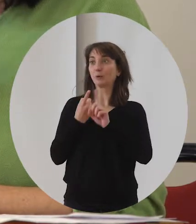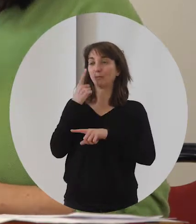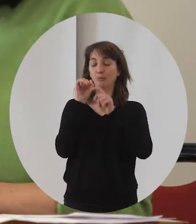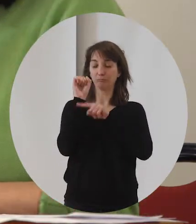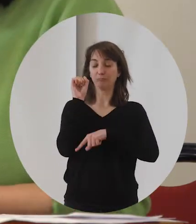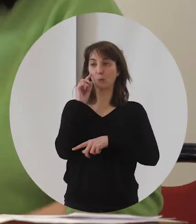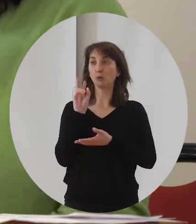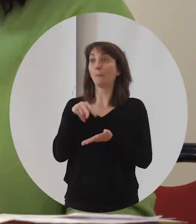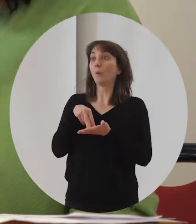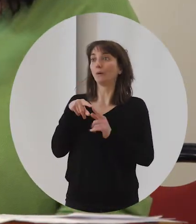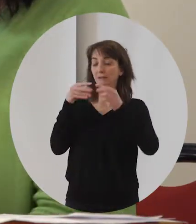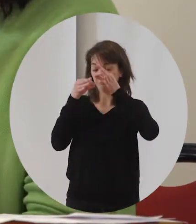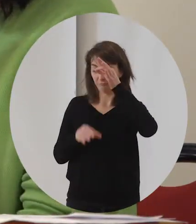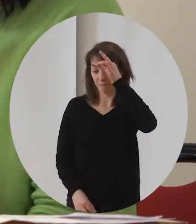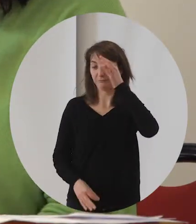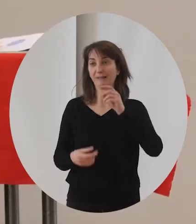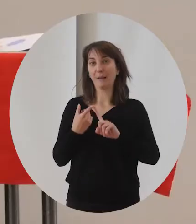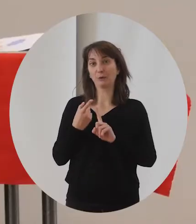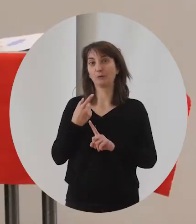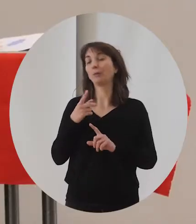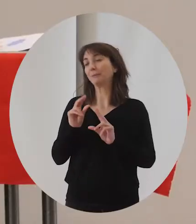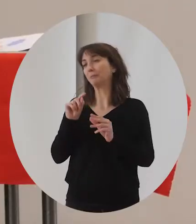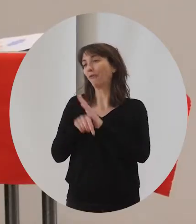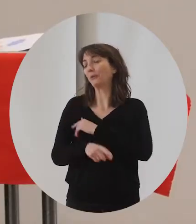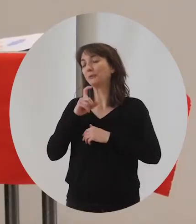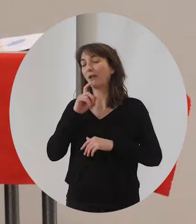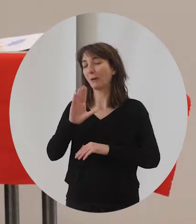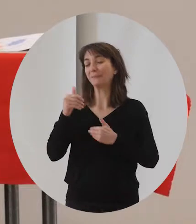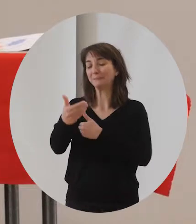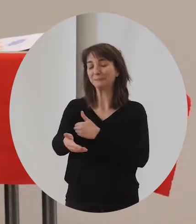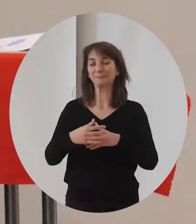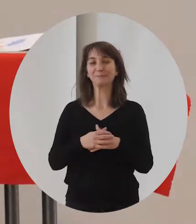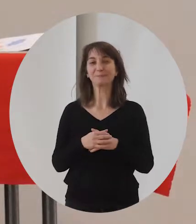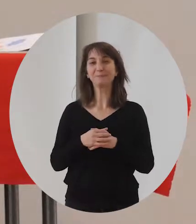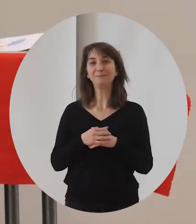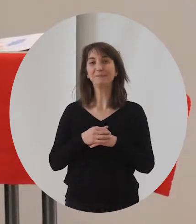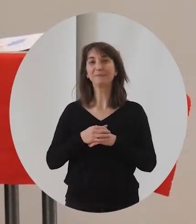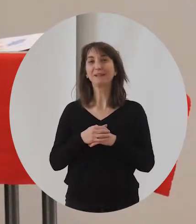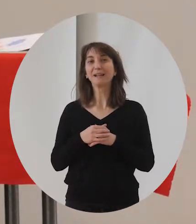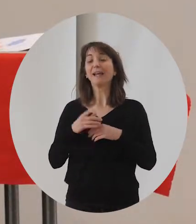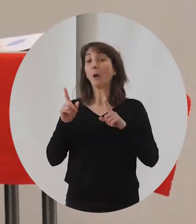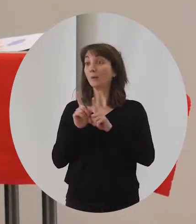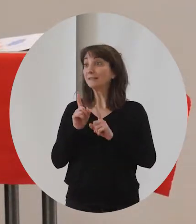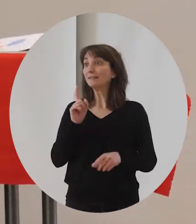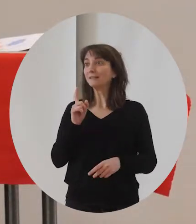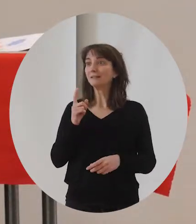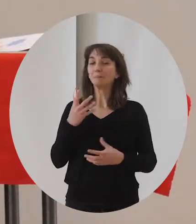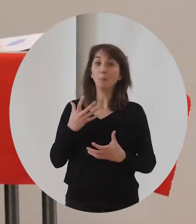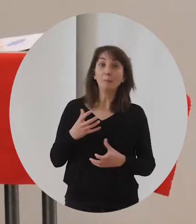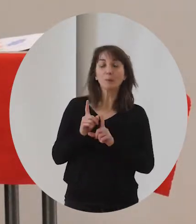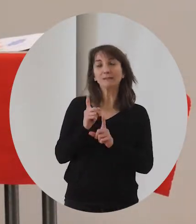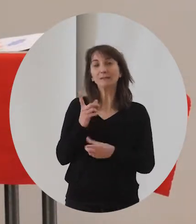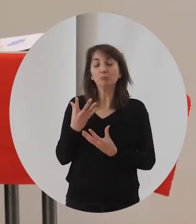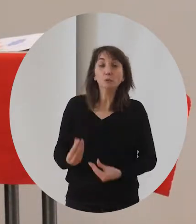debout, etc. Mais ça, on le verra tout à l'heure, donc je n'en parle pas maintenant. Le fait d'avoir des vertiges pendant